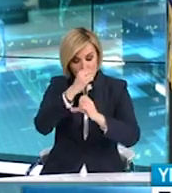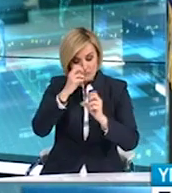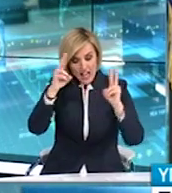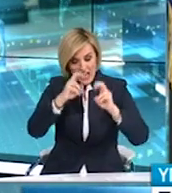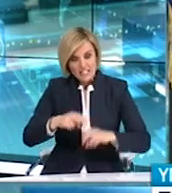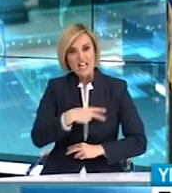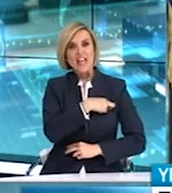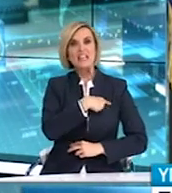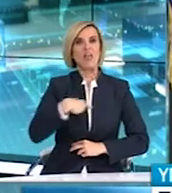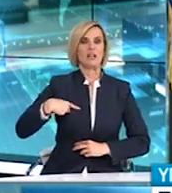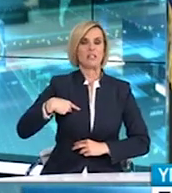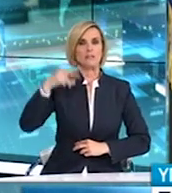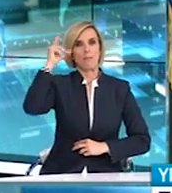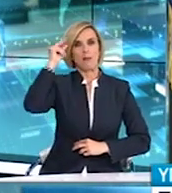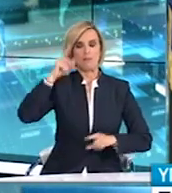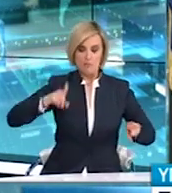καθηγητές πανεπιστημίου και άλλους.